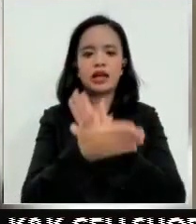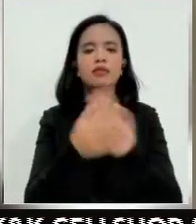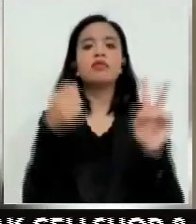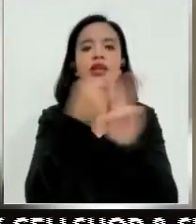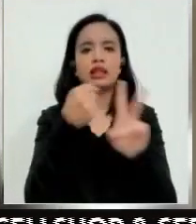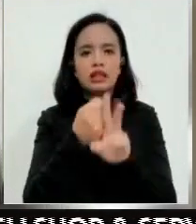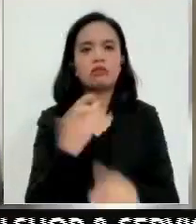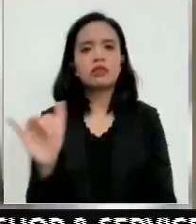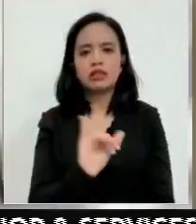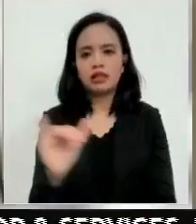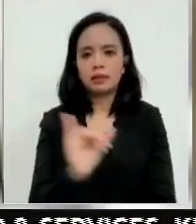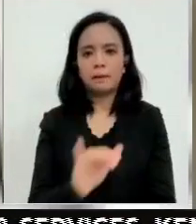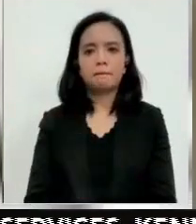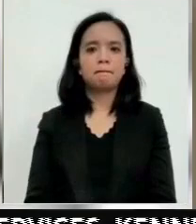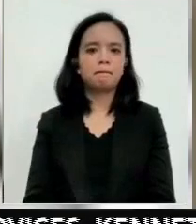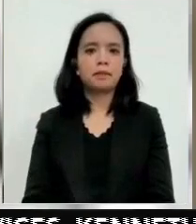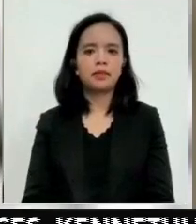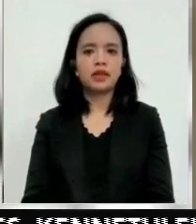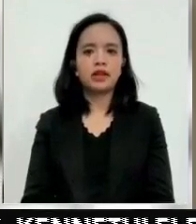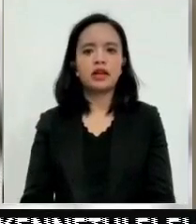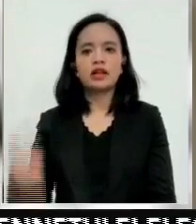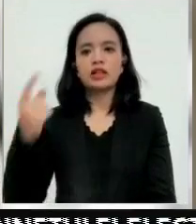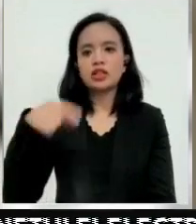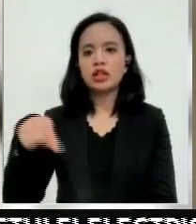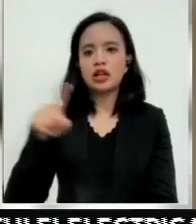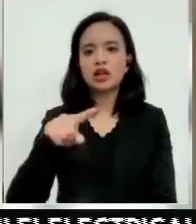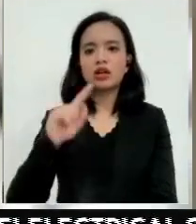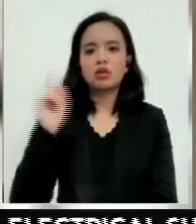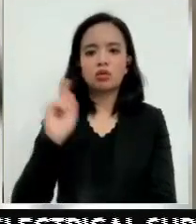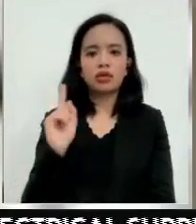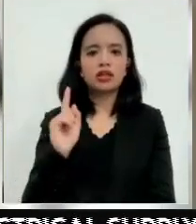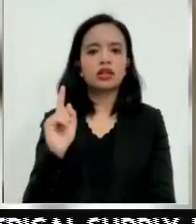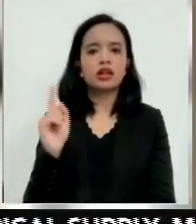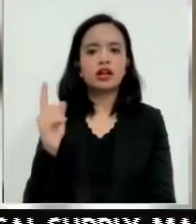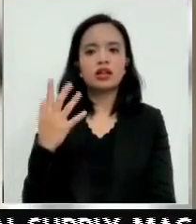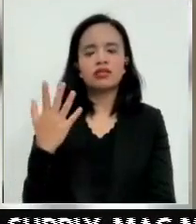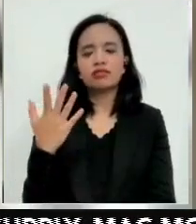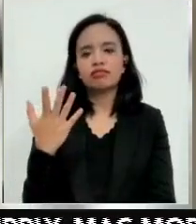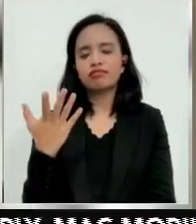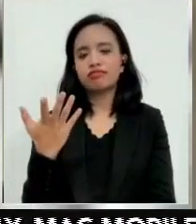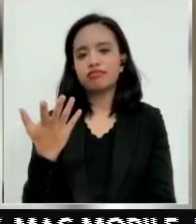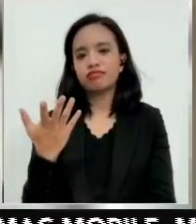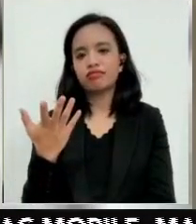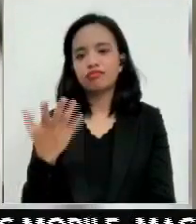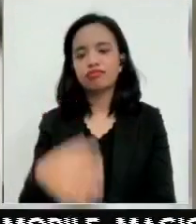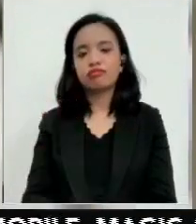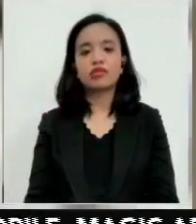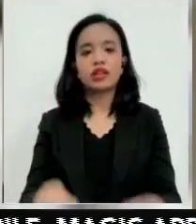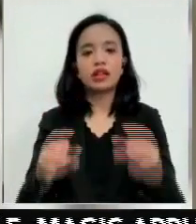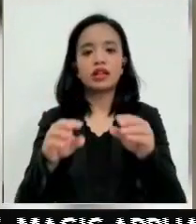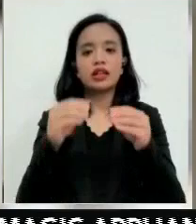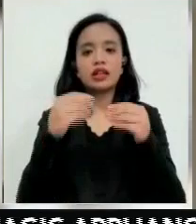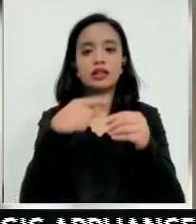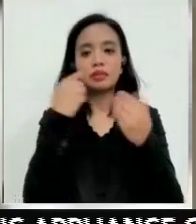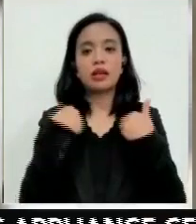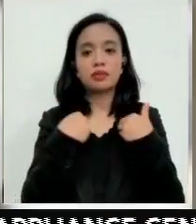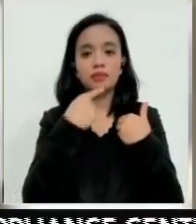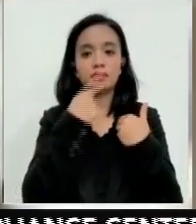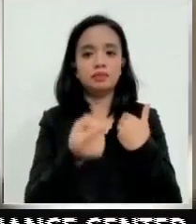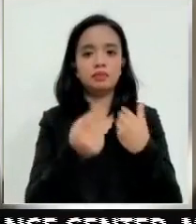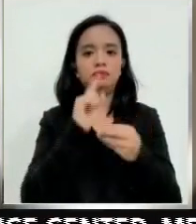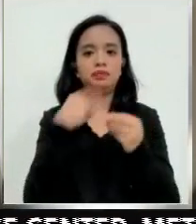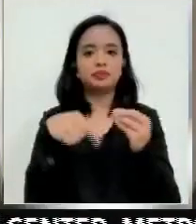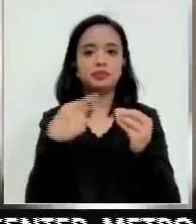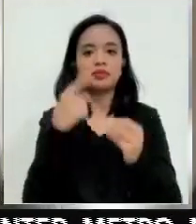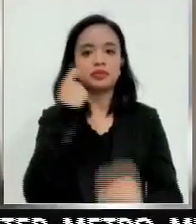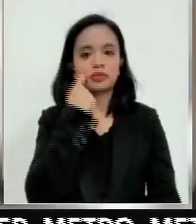technology where he perly Uh Uh issued a statement on which was aired on television